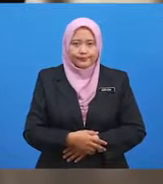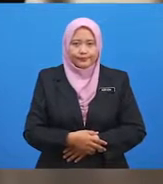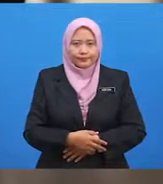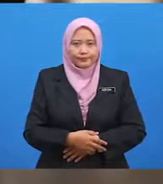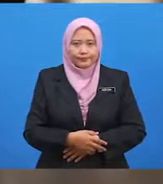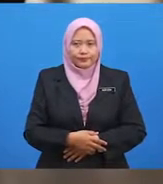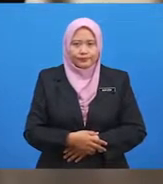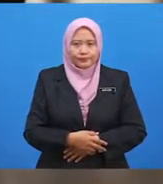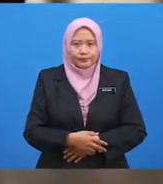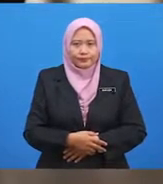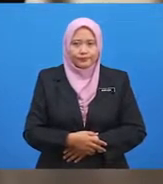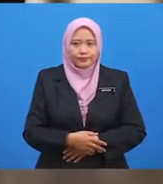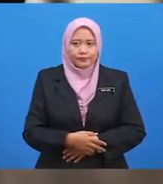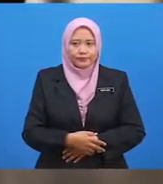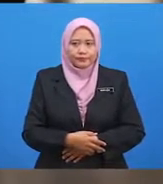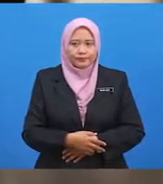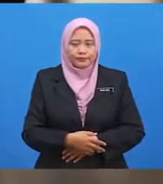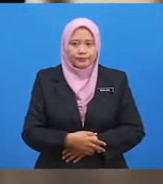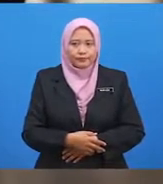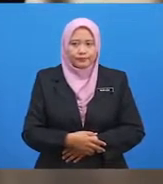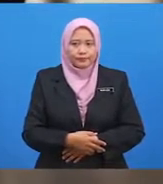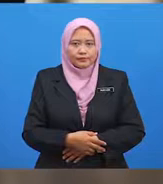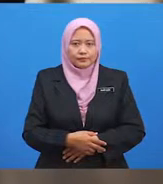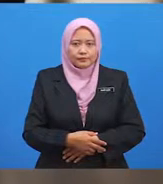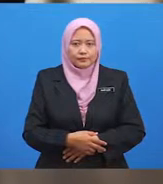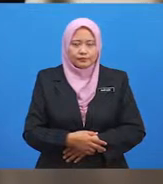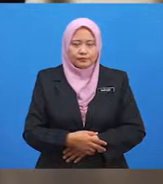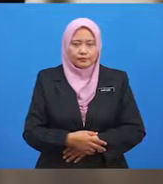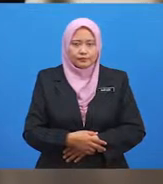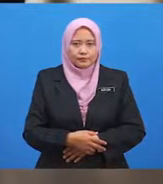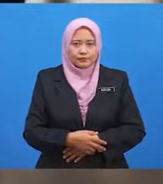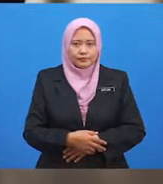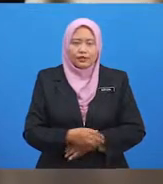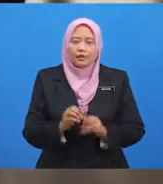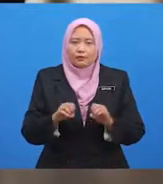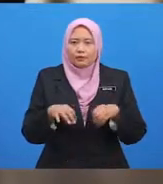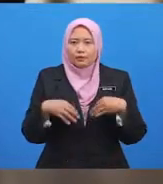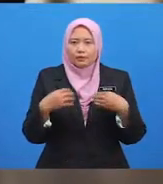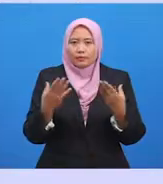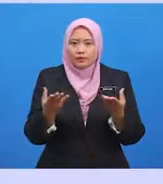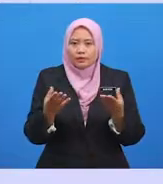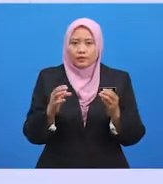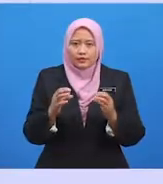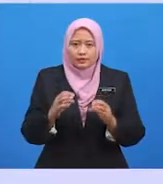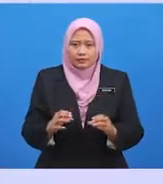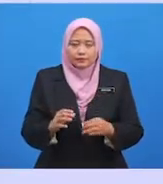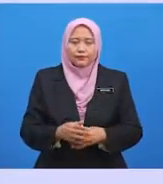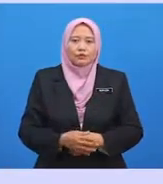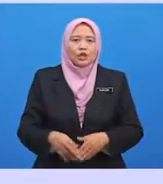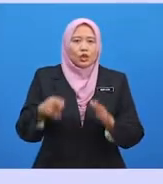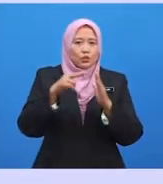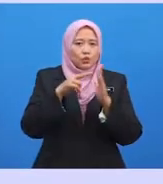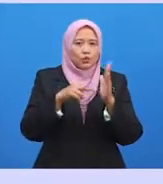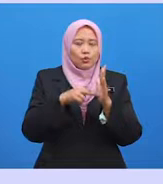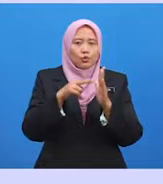Adakah harta wakaf yang terbiar boleh diusahakan bagaimanapun acaranya hukum